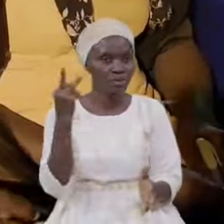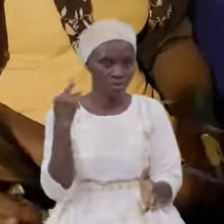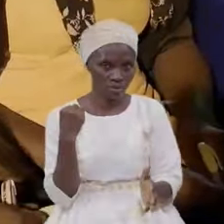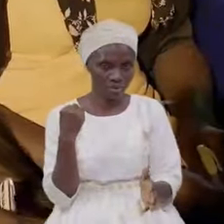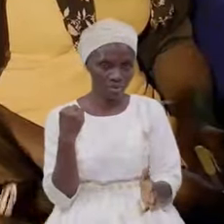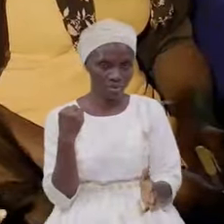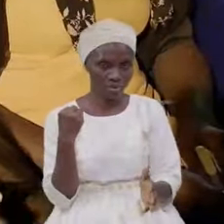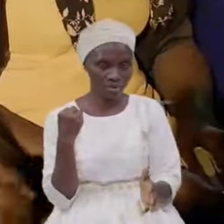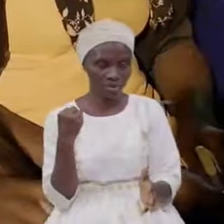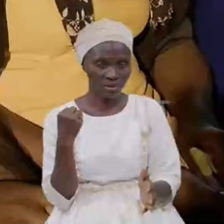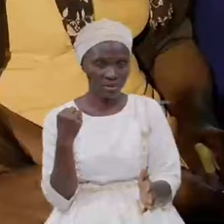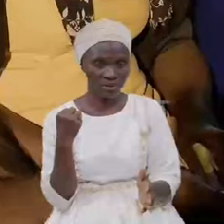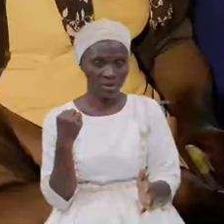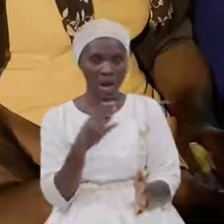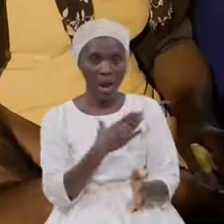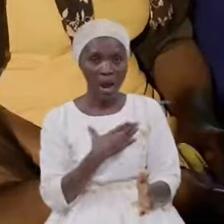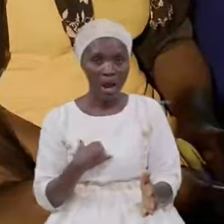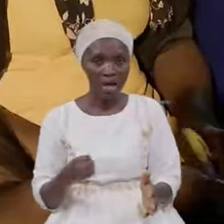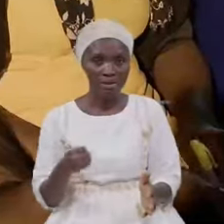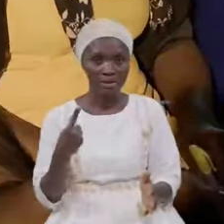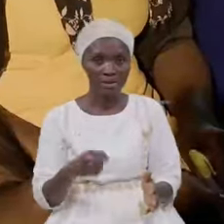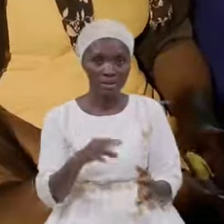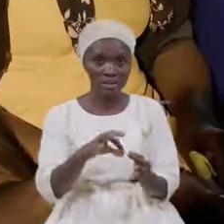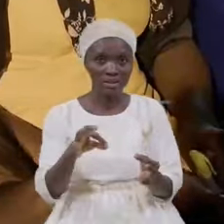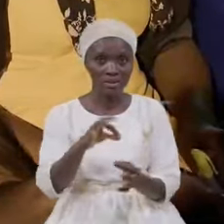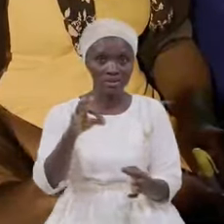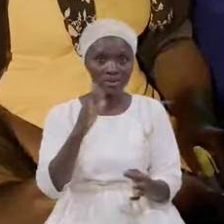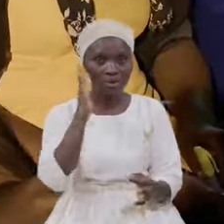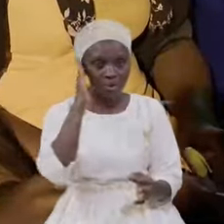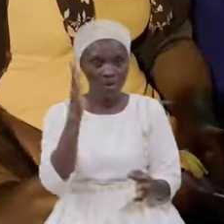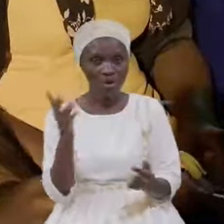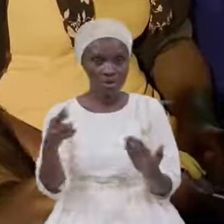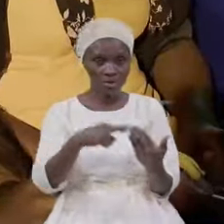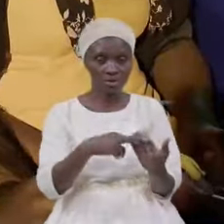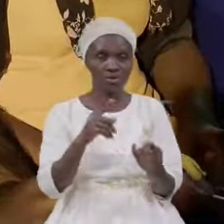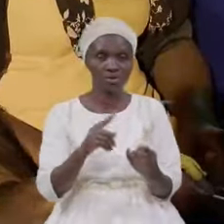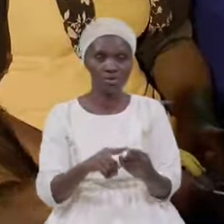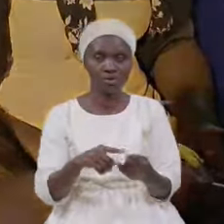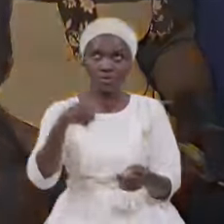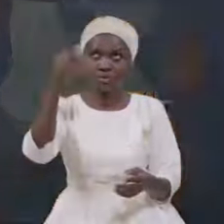Et l'esprit retournera à Dieu qui l'a donné.